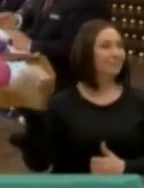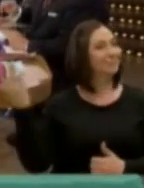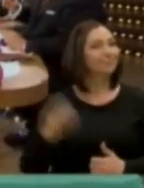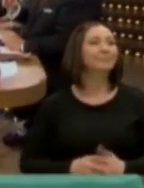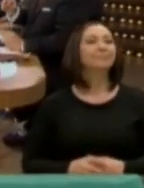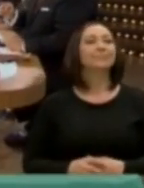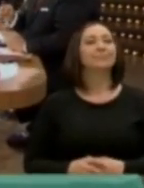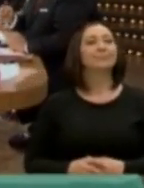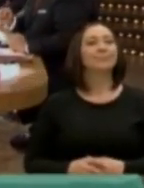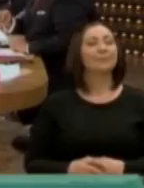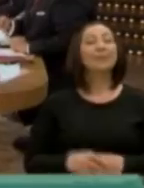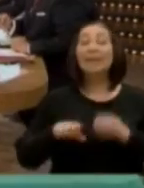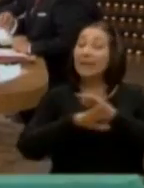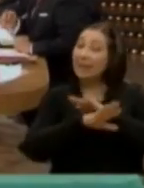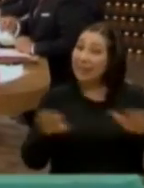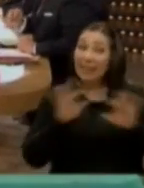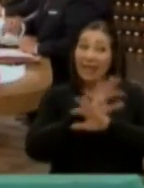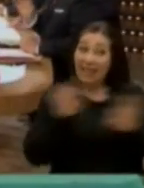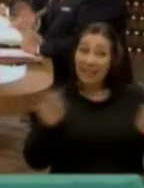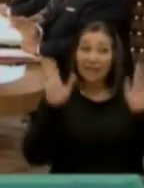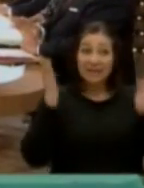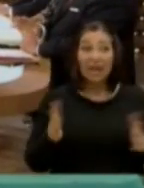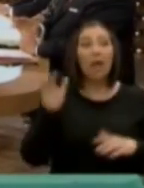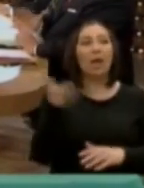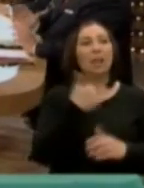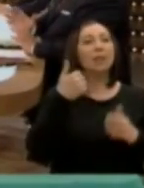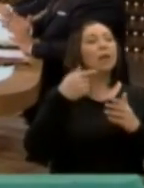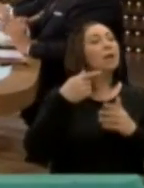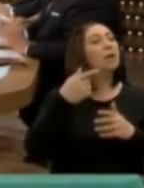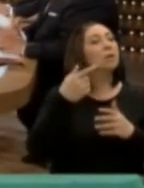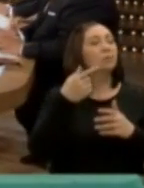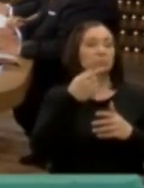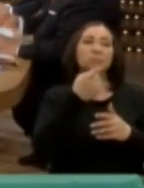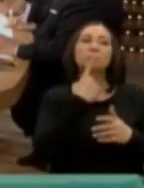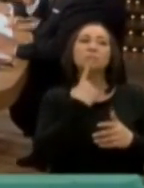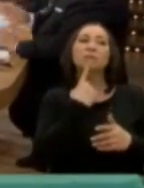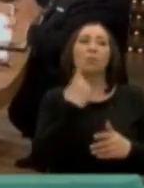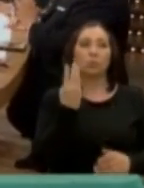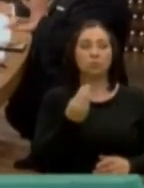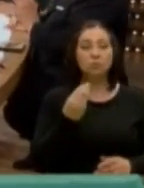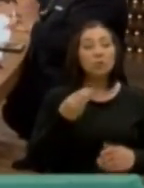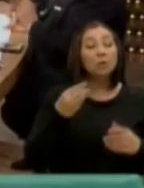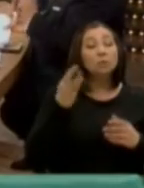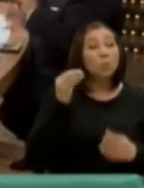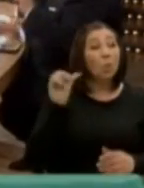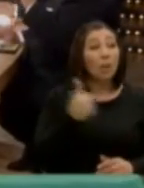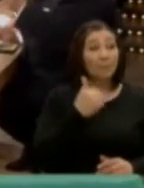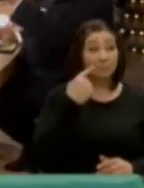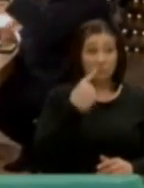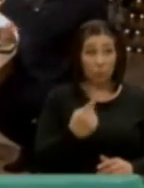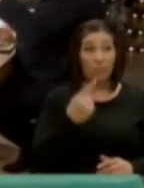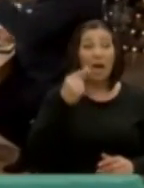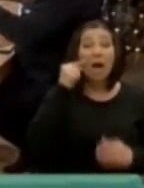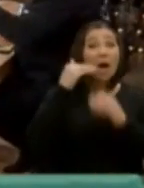Yeter ki dediğim gibi kaliteli ürün olsun. Yöresinde mevsiminde olsun. Çok önemli bir şey söylüyorum. Halkımız